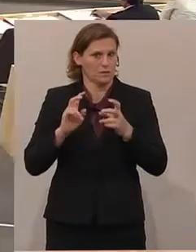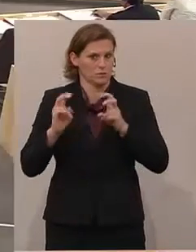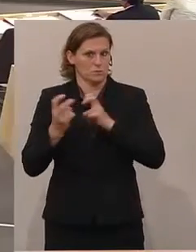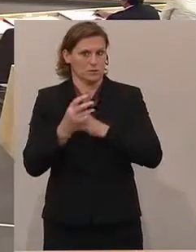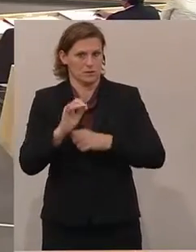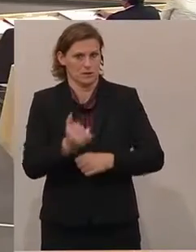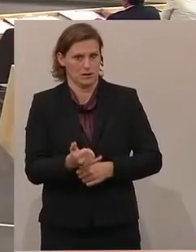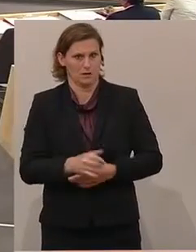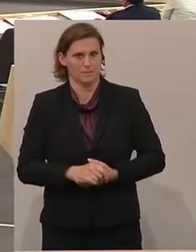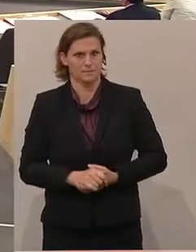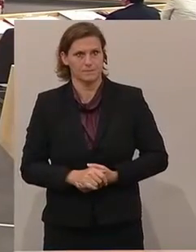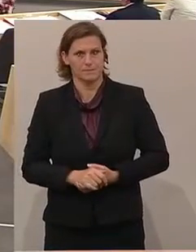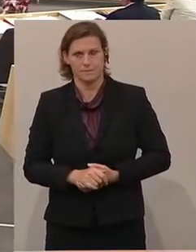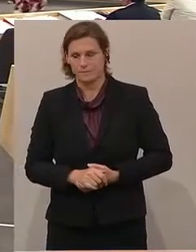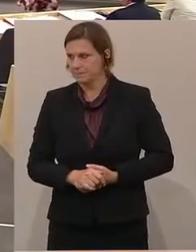Wir kommen zur